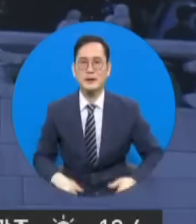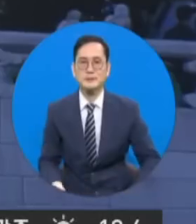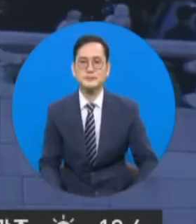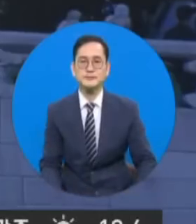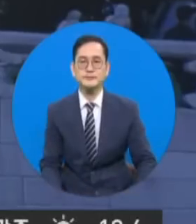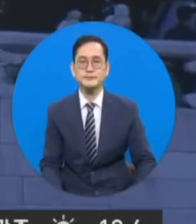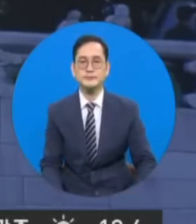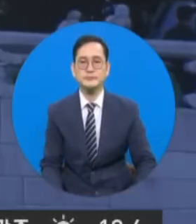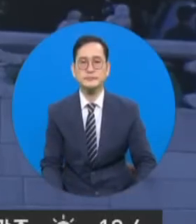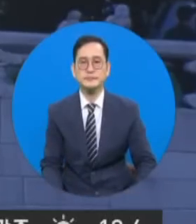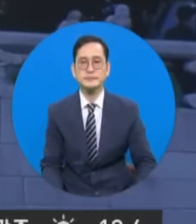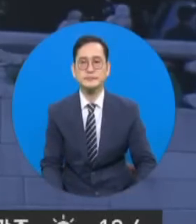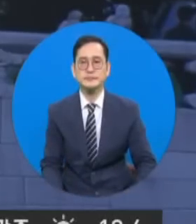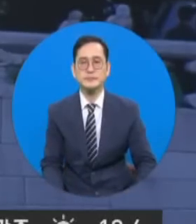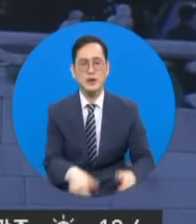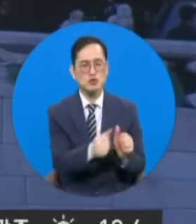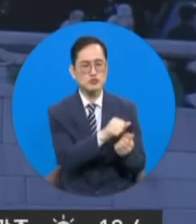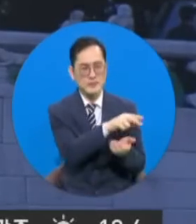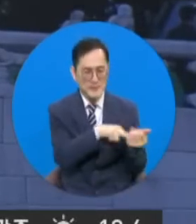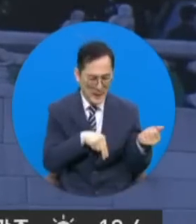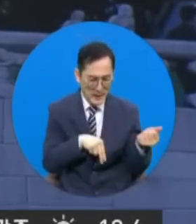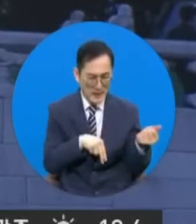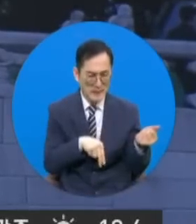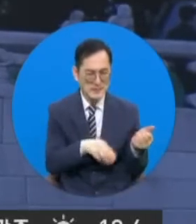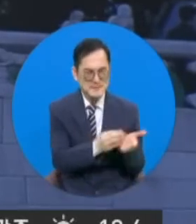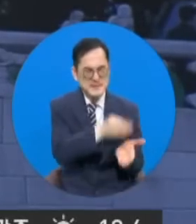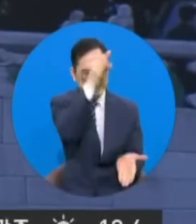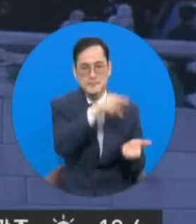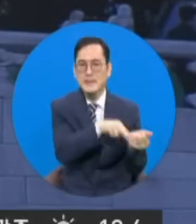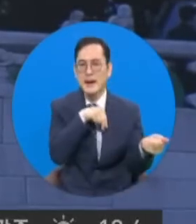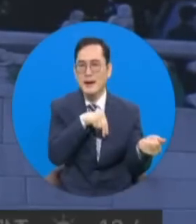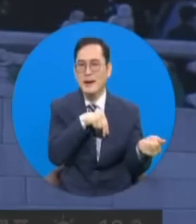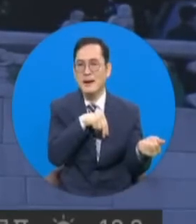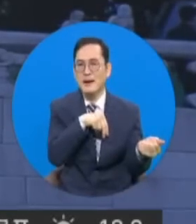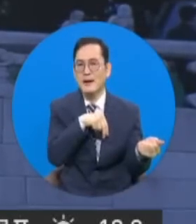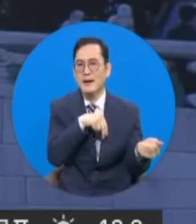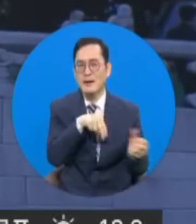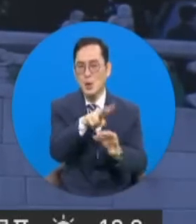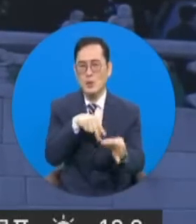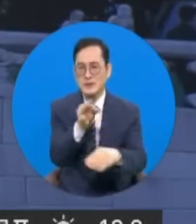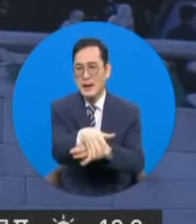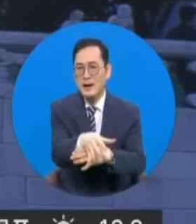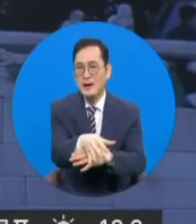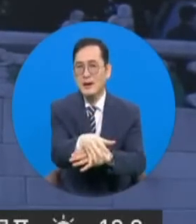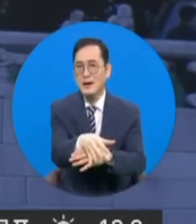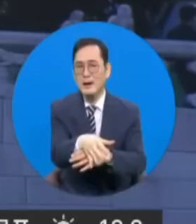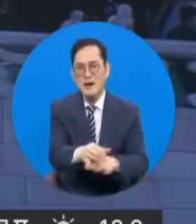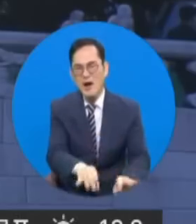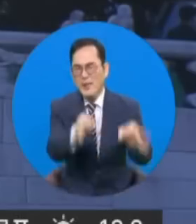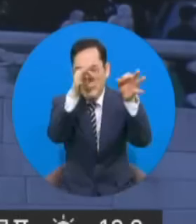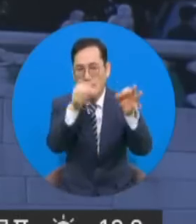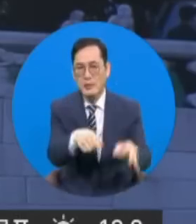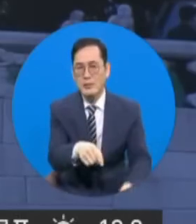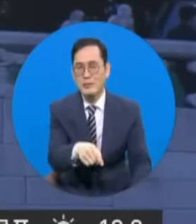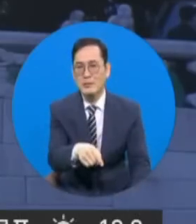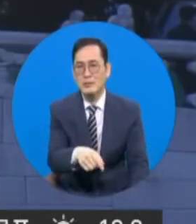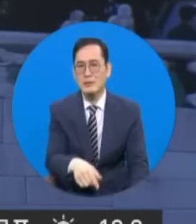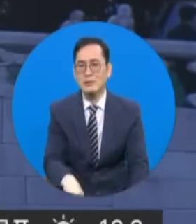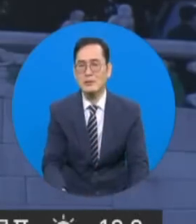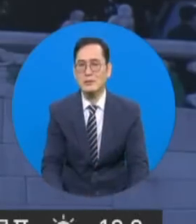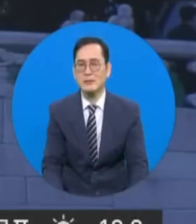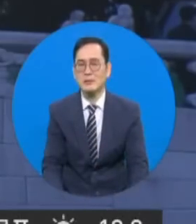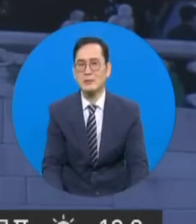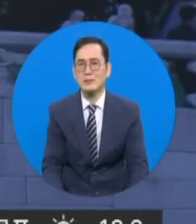매도한 처분한 시점도 매우 투자의 귀재라 불릴 정도의 절묘한 시점이었다 그런데 정작 제일 문제가 되는 건 김광석